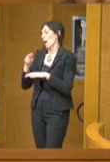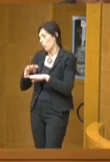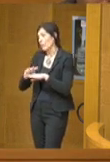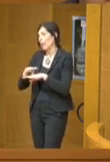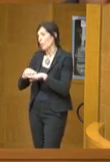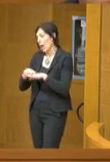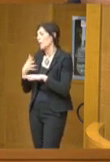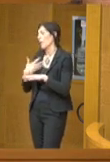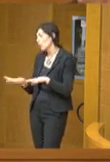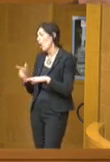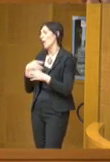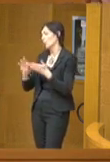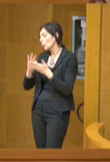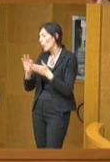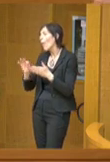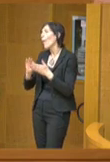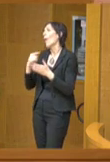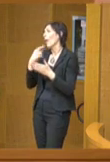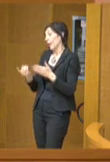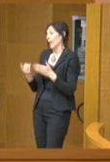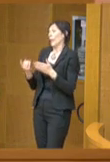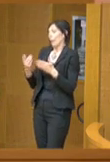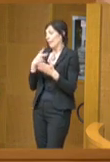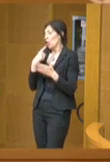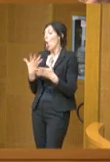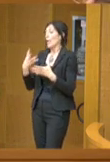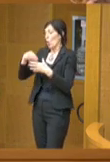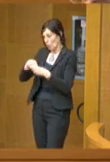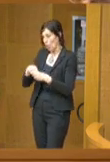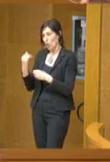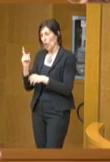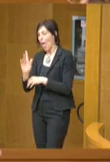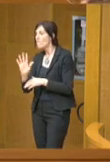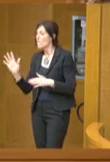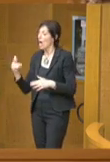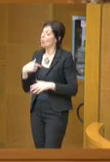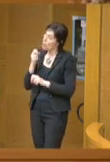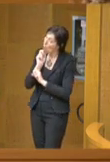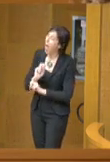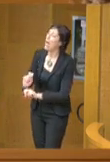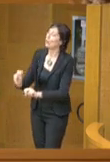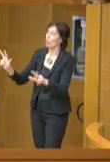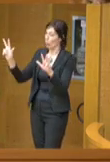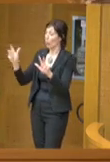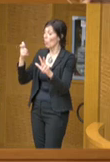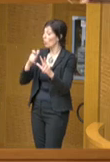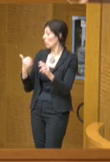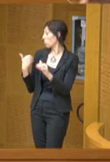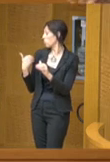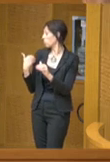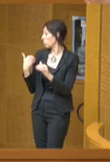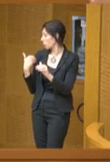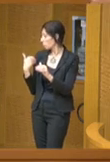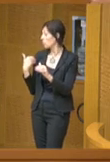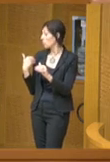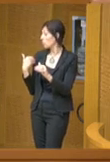varie situazioni al fatto che fosse inclusiva. Annuncio, perché è proprio di questi giorni, infine,